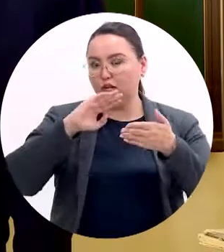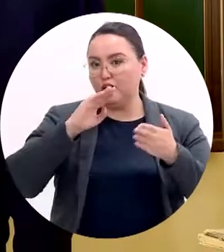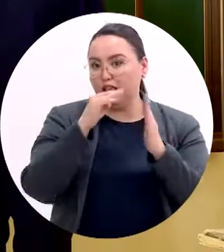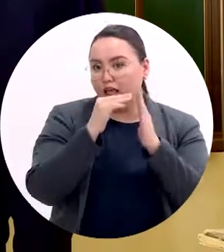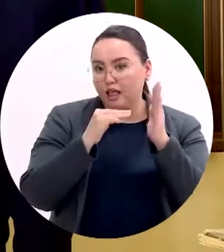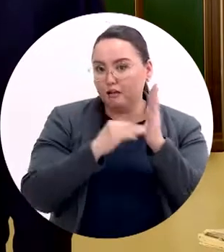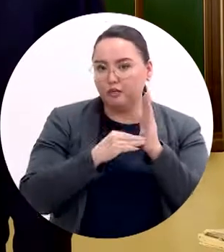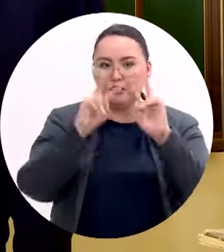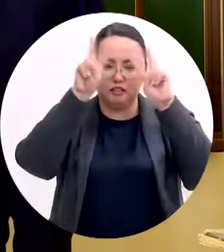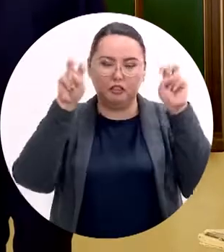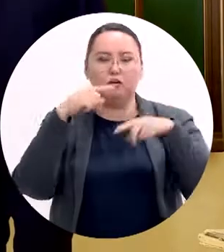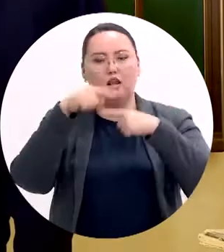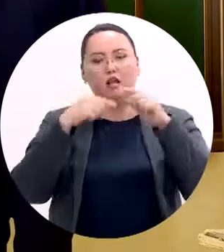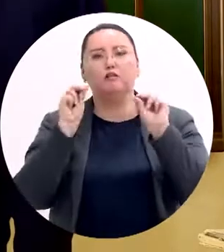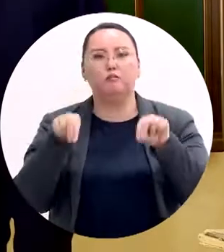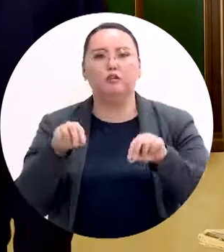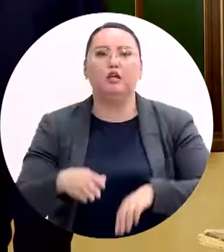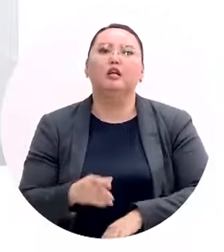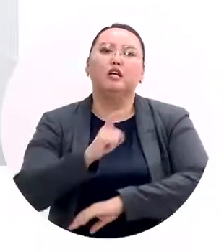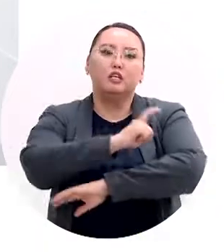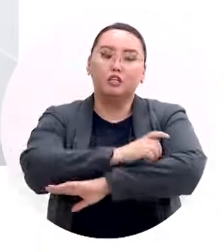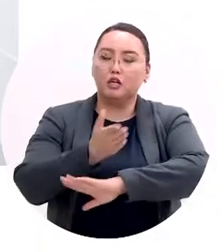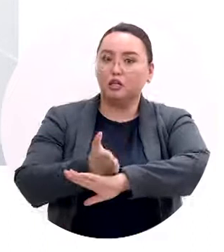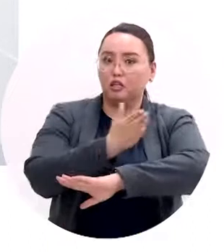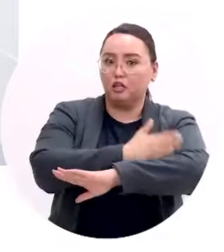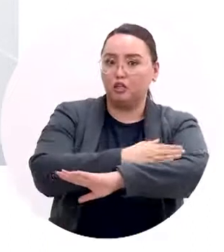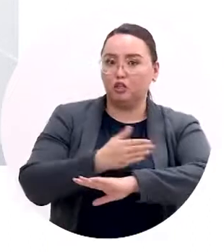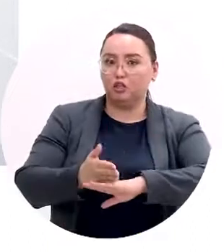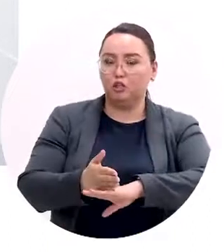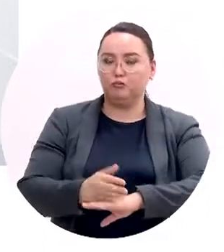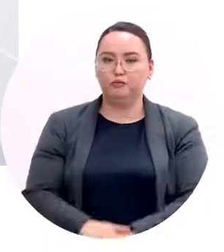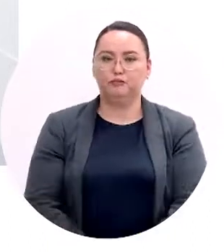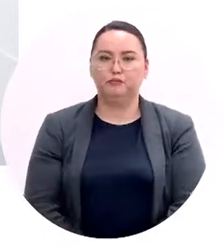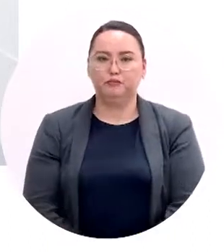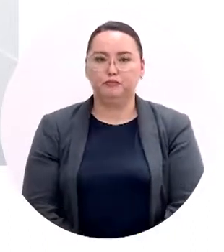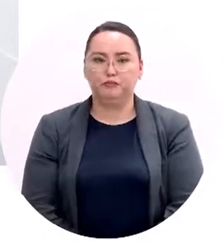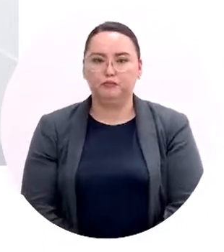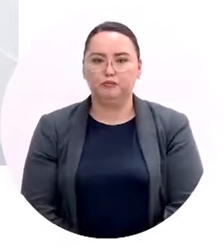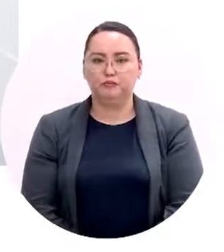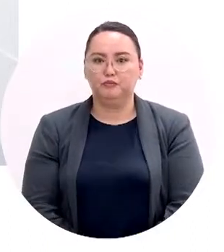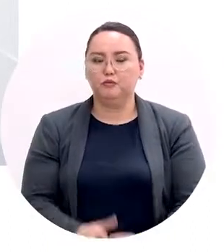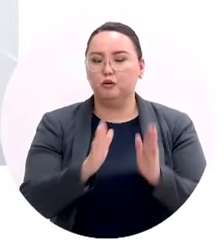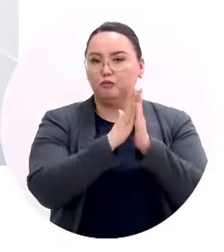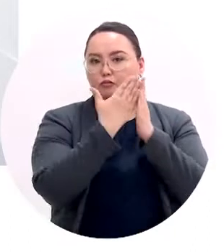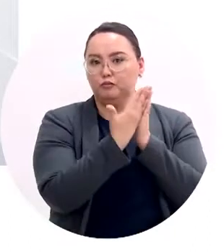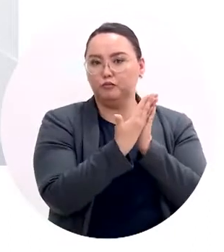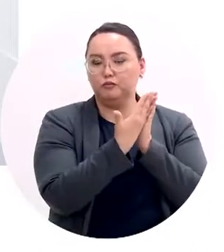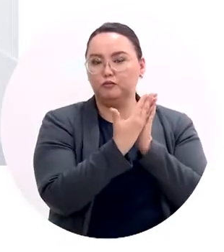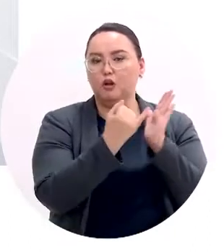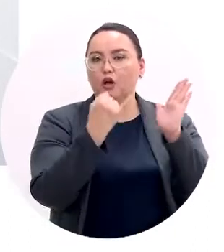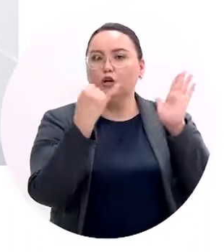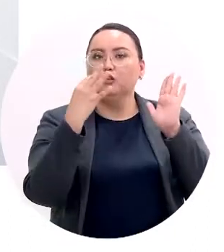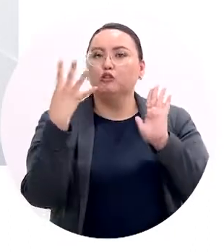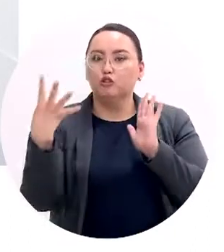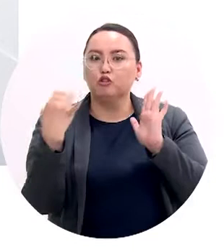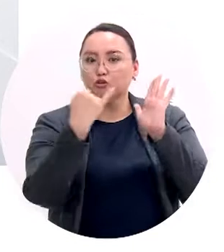хүрээнд ярилцболно. Хичээл эхлэхийн өмнө сурах бичгийн 46 дугаар талаа нэгээрээ